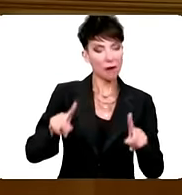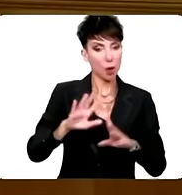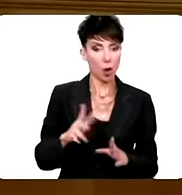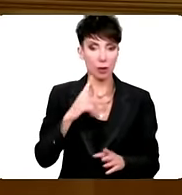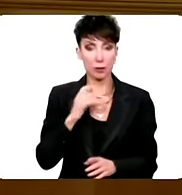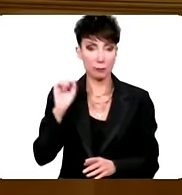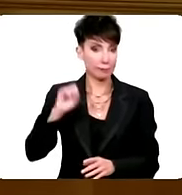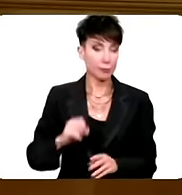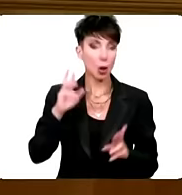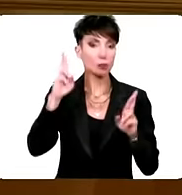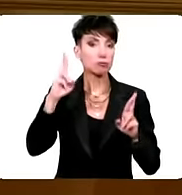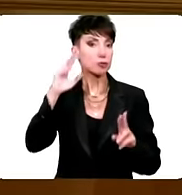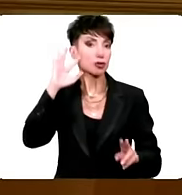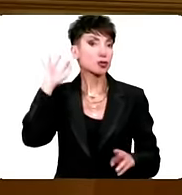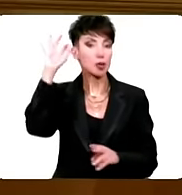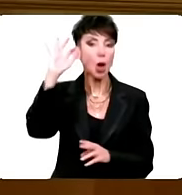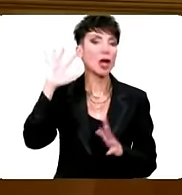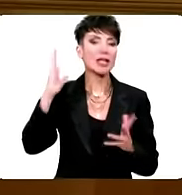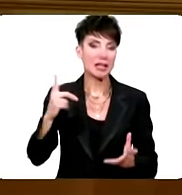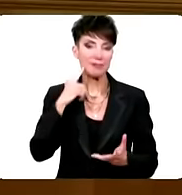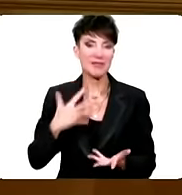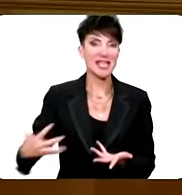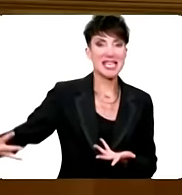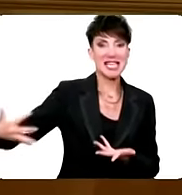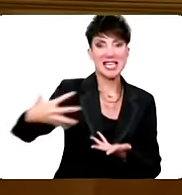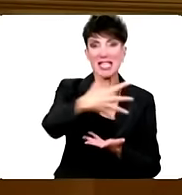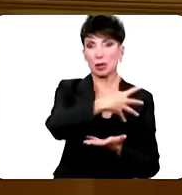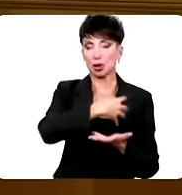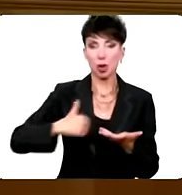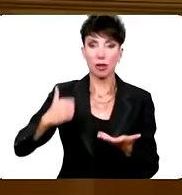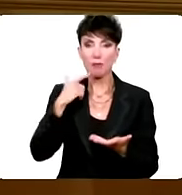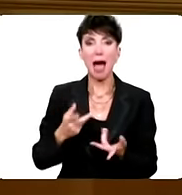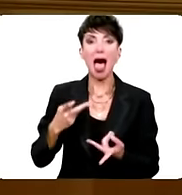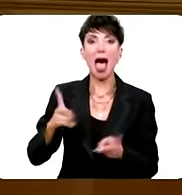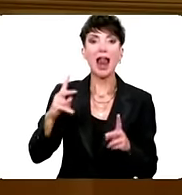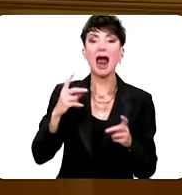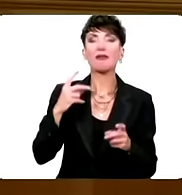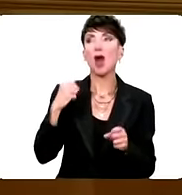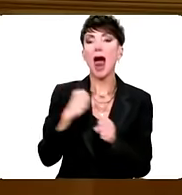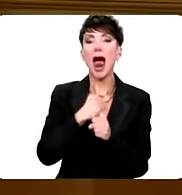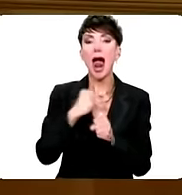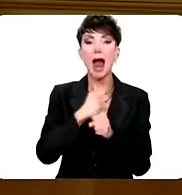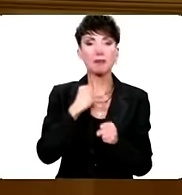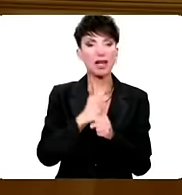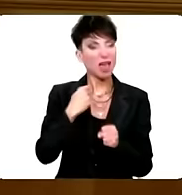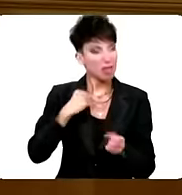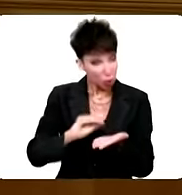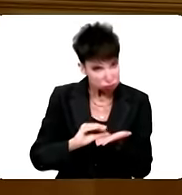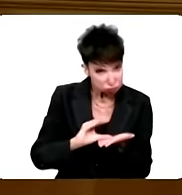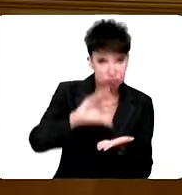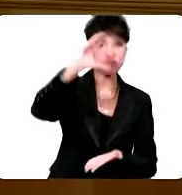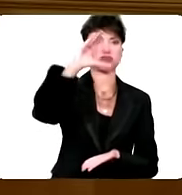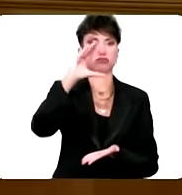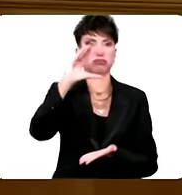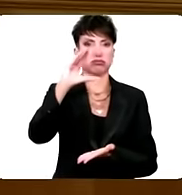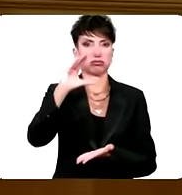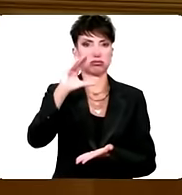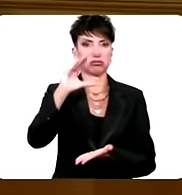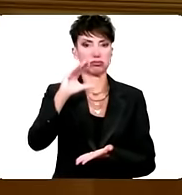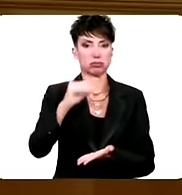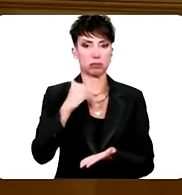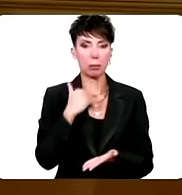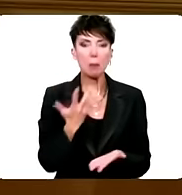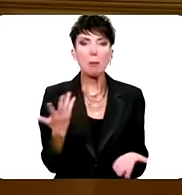επαγγελματίες. Τα εισοδήματά τους θα είναι πολύ πάνω από το τεκμαρτό και να μην τους αφορά. Αυτό σημαίνει πραγματική ανάπτυξη. Δεν νομίζω ότι κάποιος θέλει να ζει με 5 ή